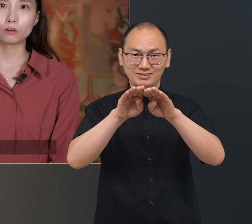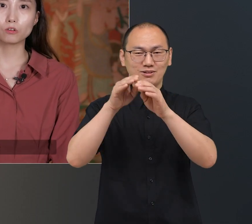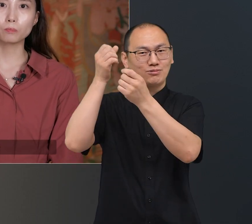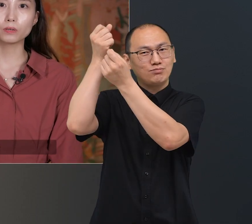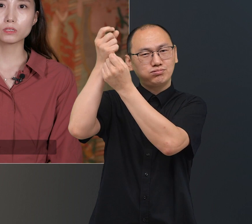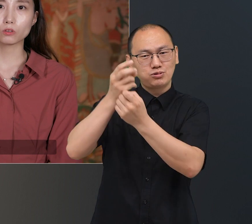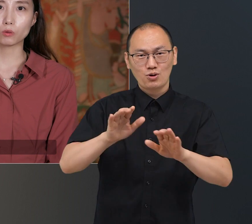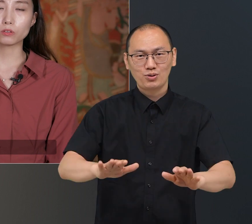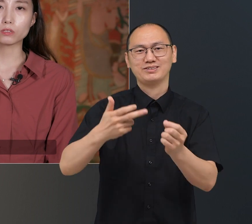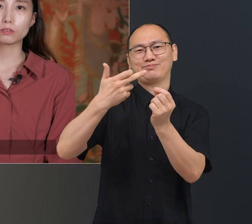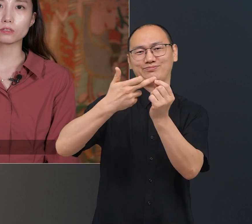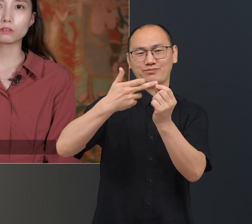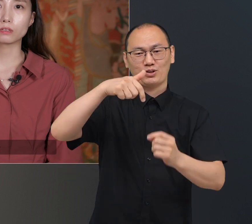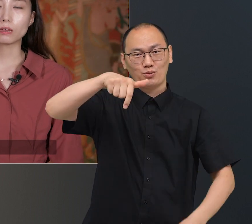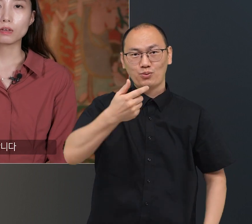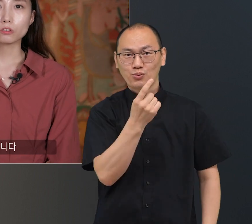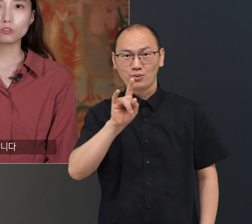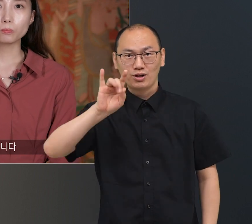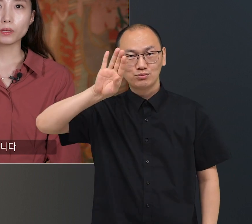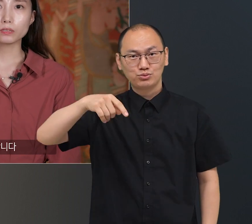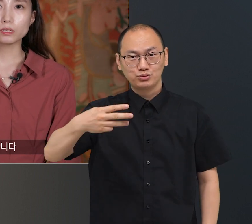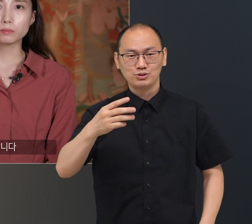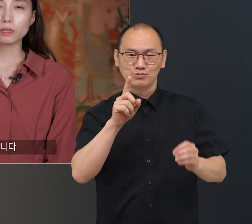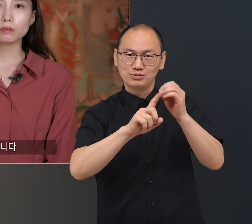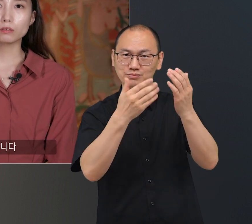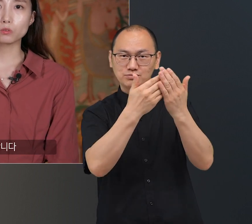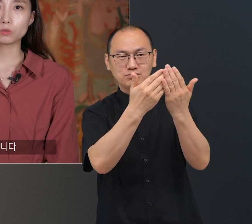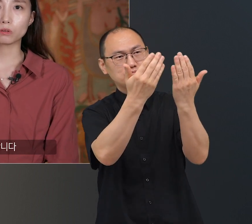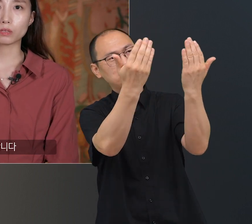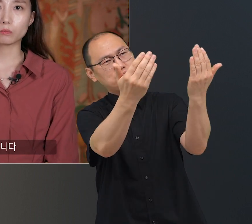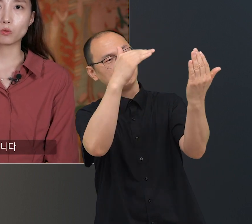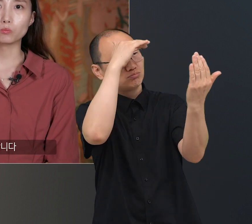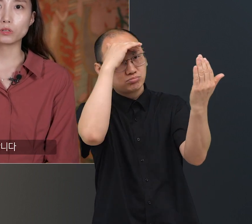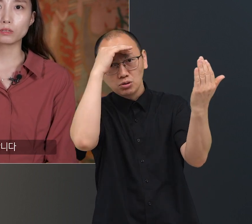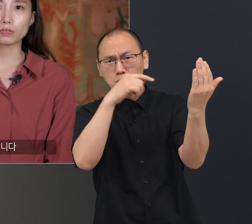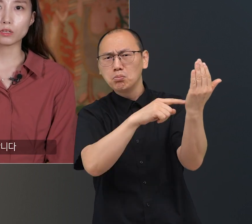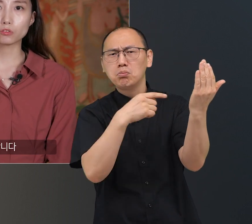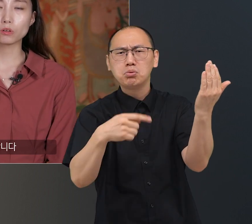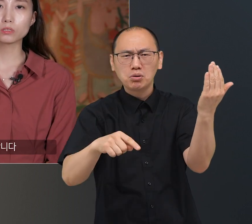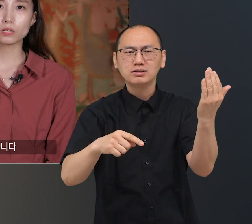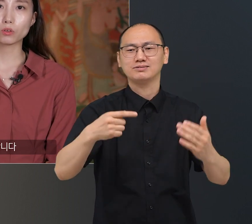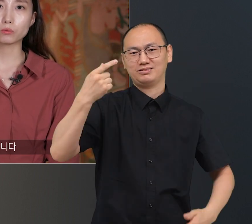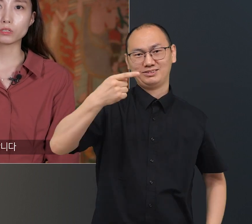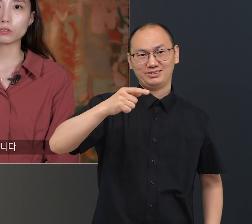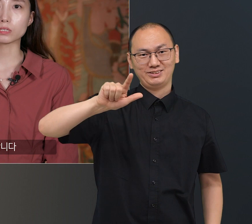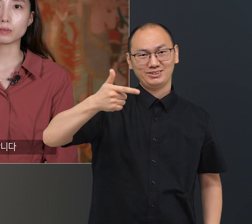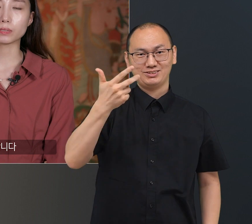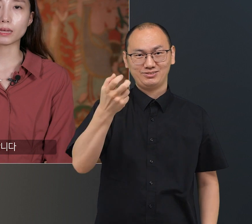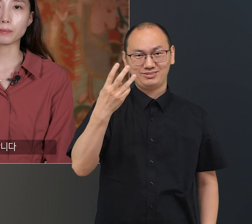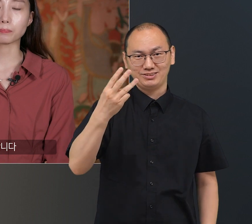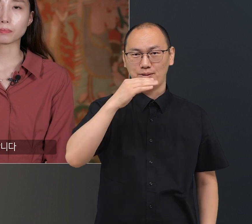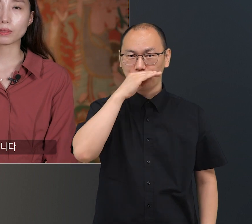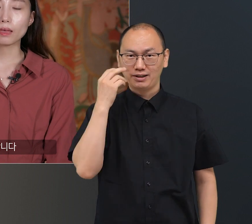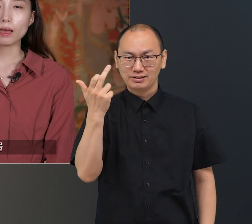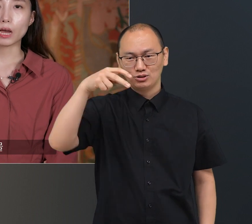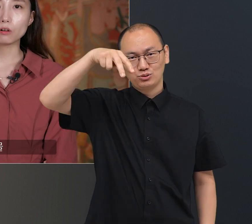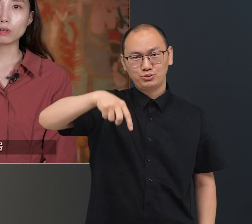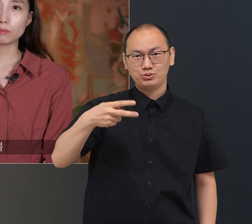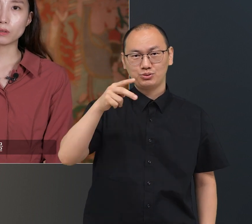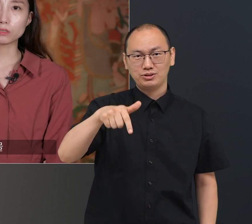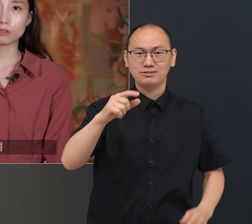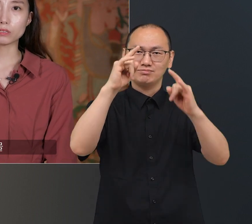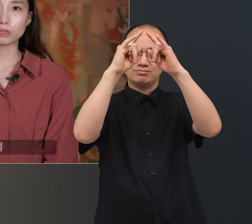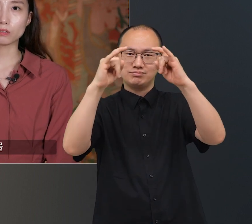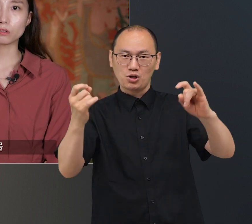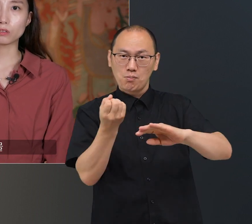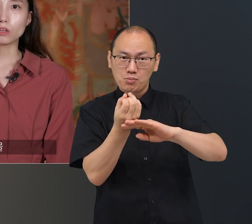국립중앙박물관의 17번째 괘불전에서는 1673년에 조성된 보물 예산 수덕사 괘불을 전시합니다. 아울러